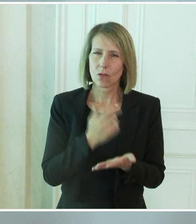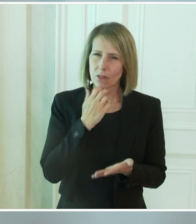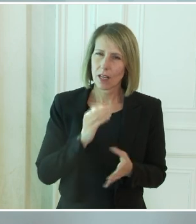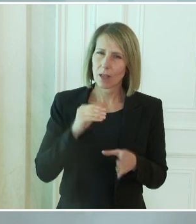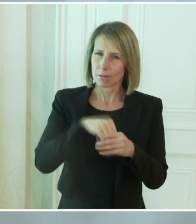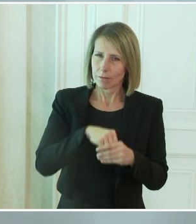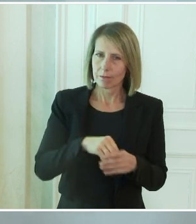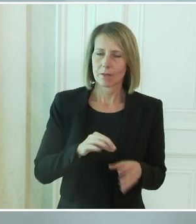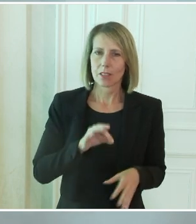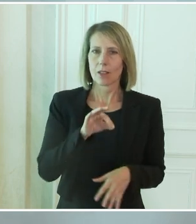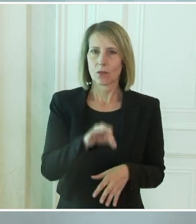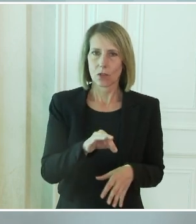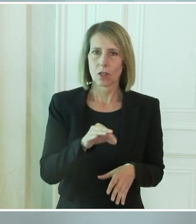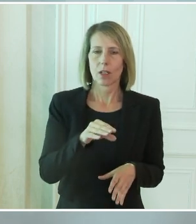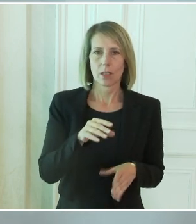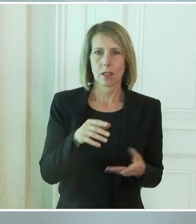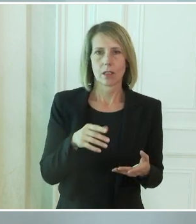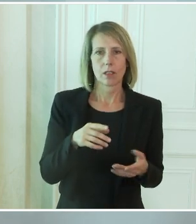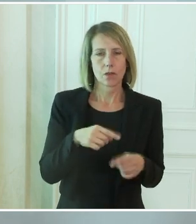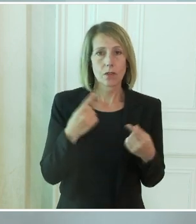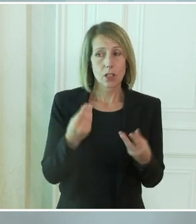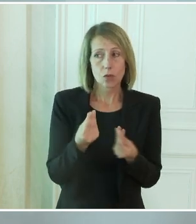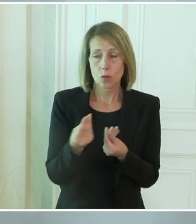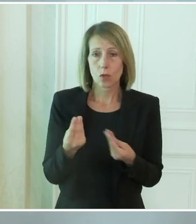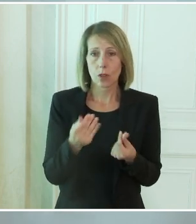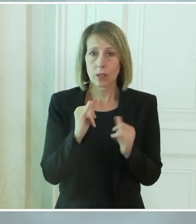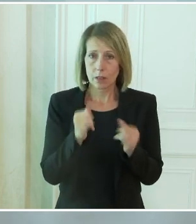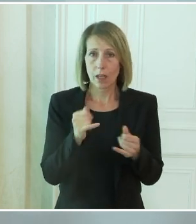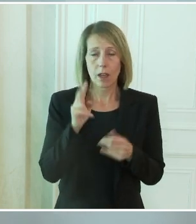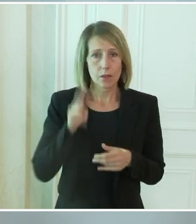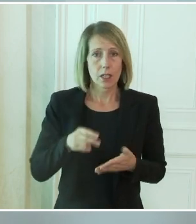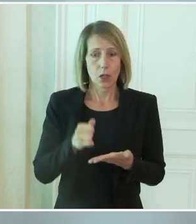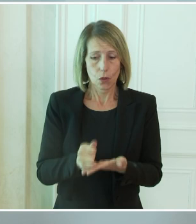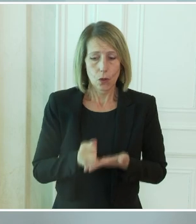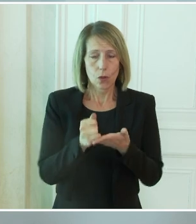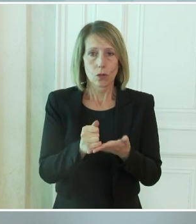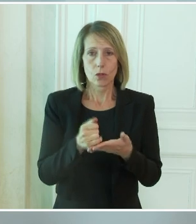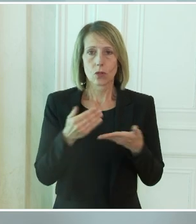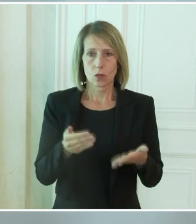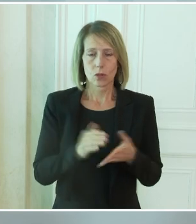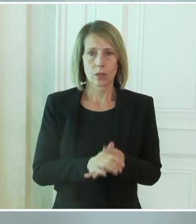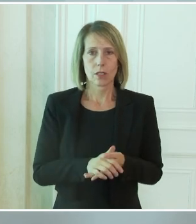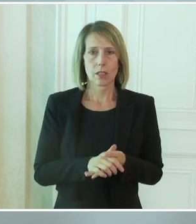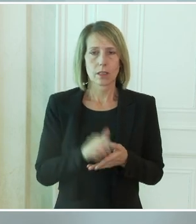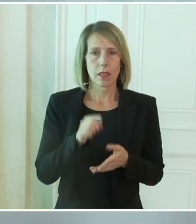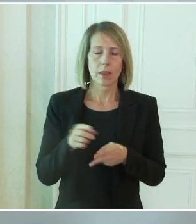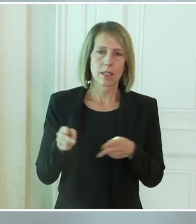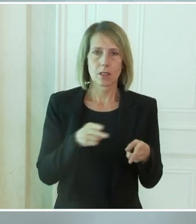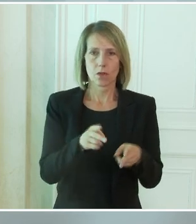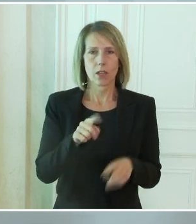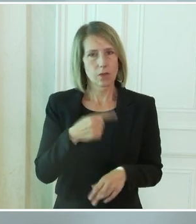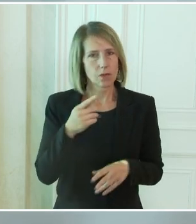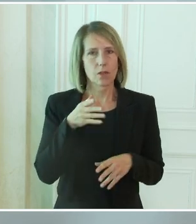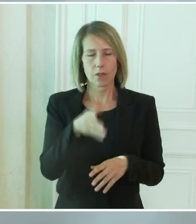diese Unterstützung, welche wir hier in Wien spüren, diesen Weg werden wir sehr effizient